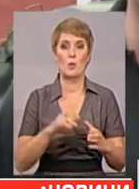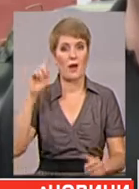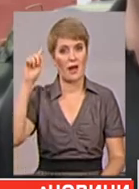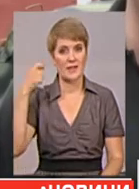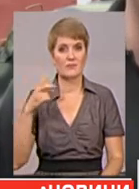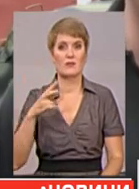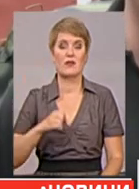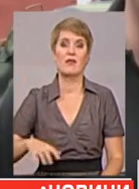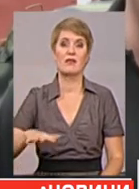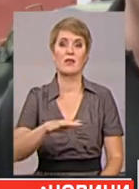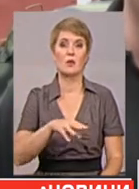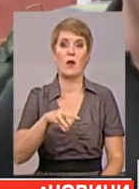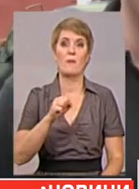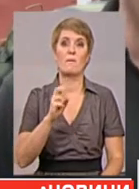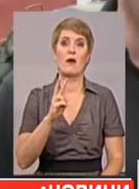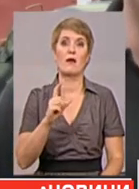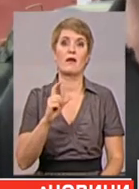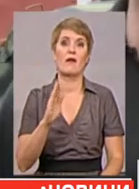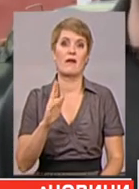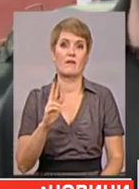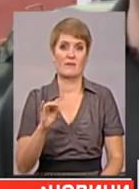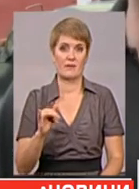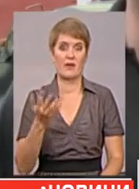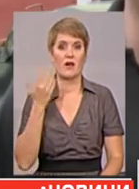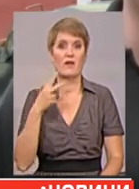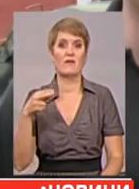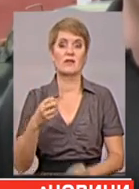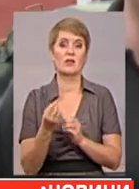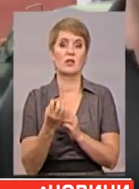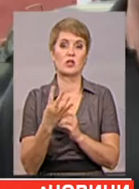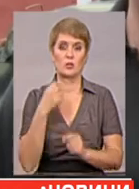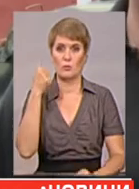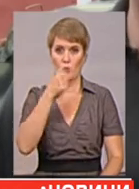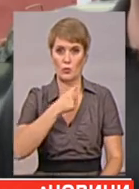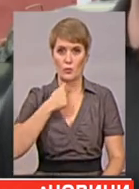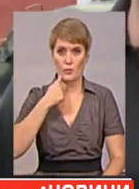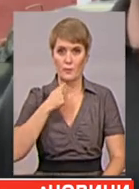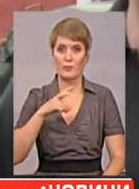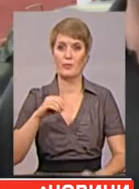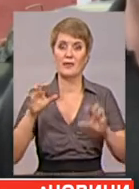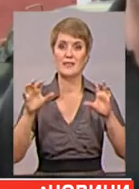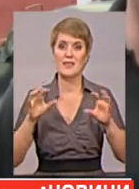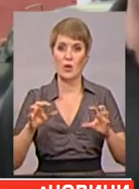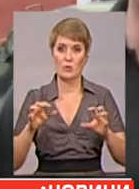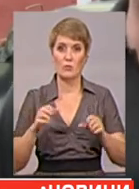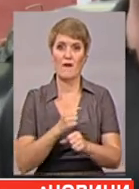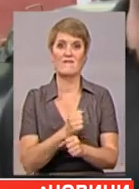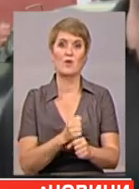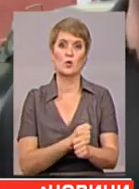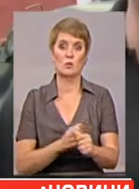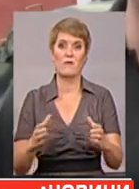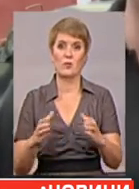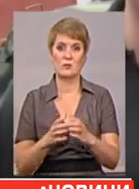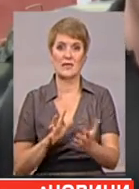казачества на території Макеївки. После того, как в 2014 году незаконными вооруженными формированиями была